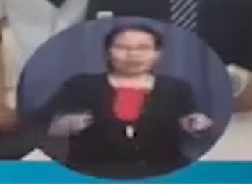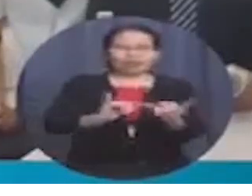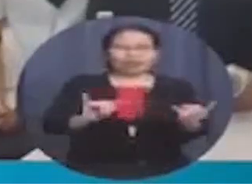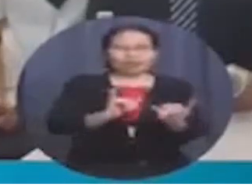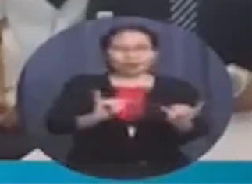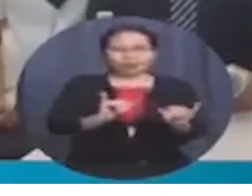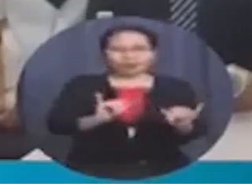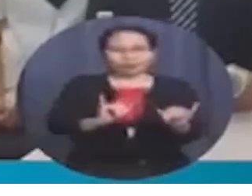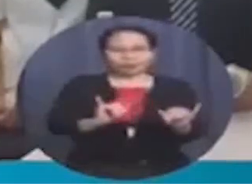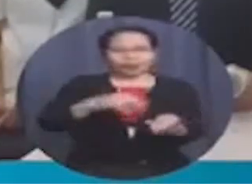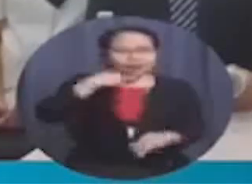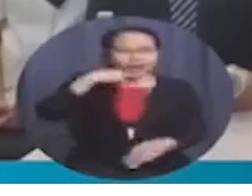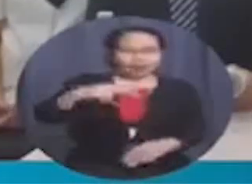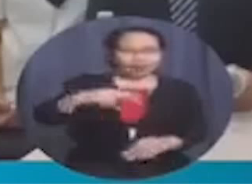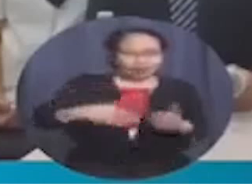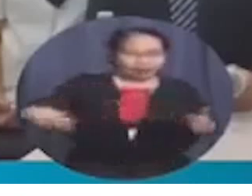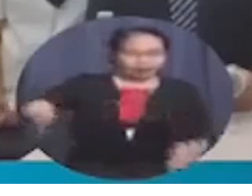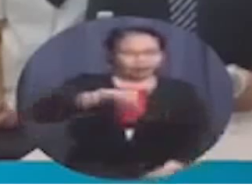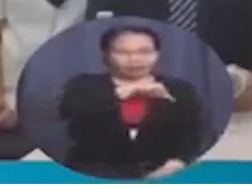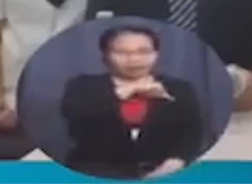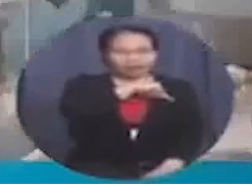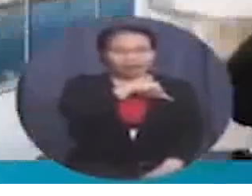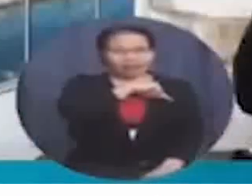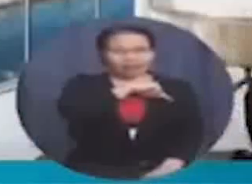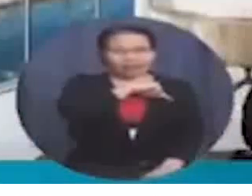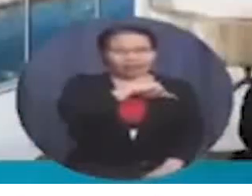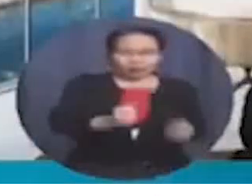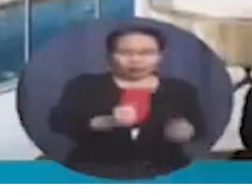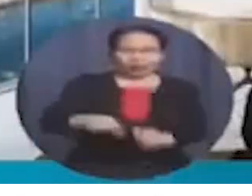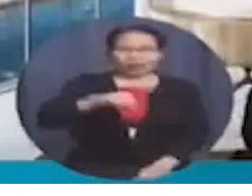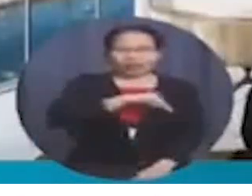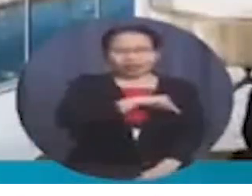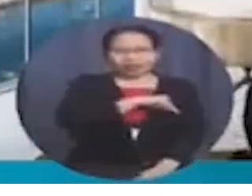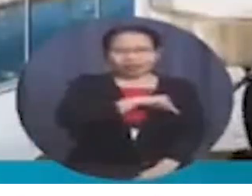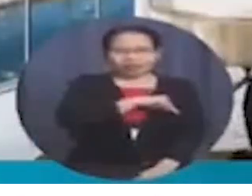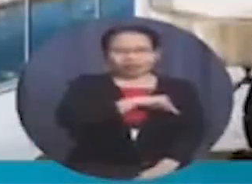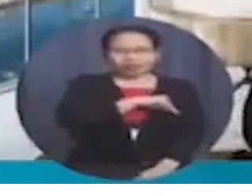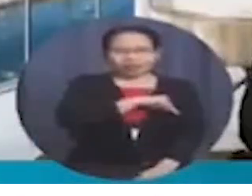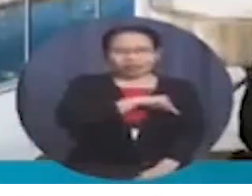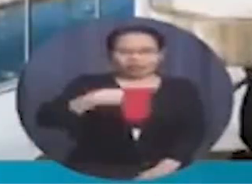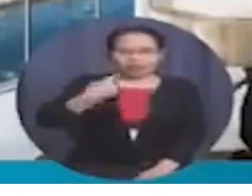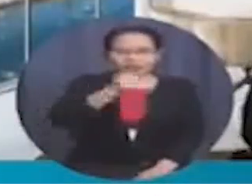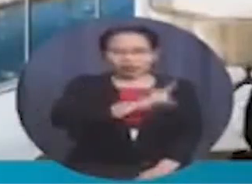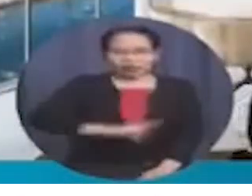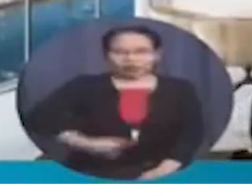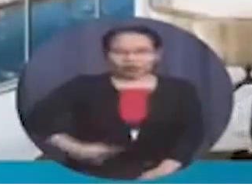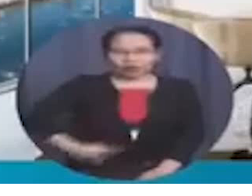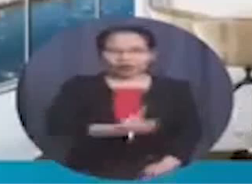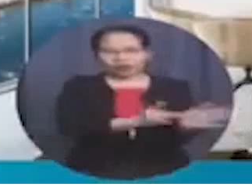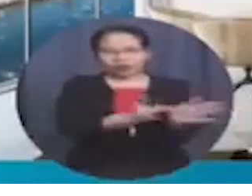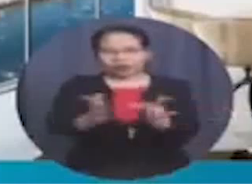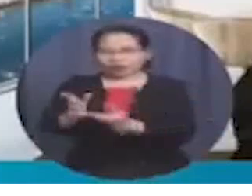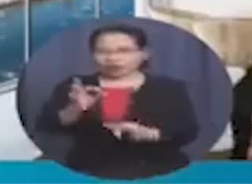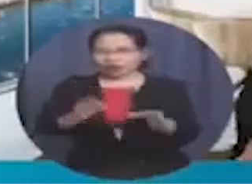eh. Ang hindi laban sa atin ay suma sa atin. Sabi ng Panginoong Jesus. Eh pag